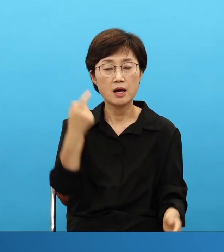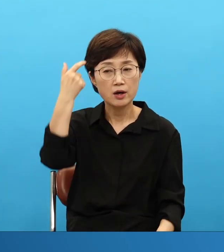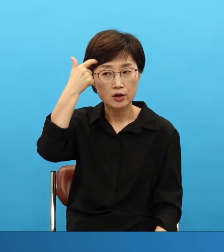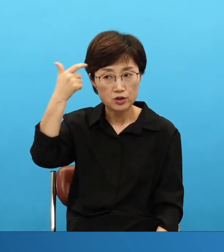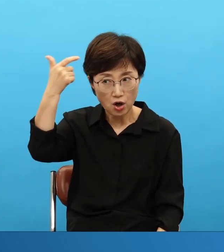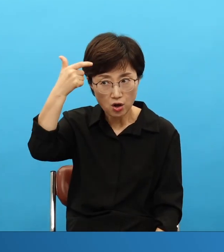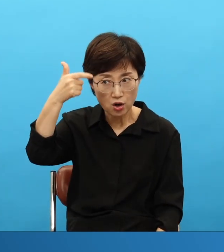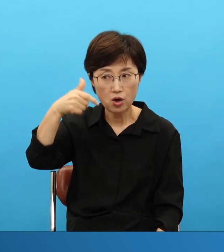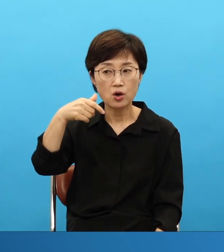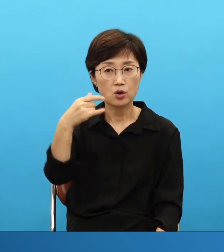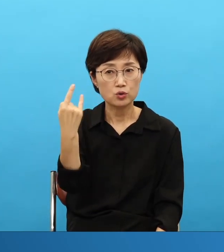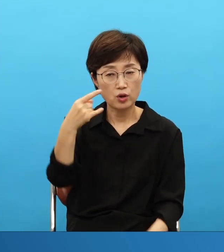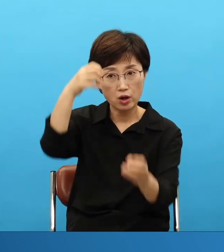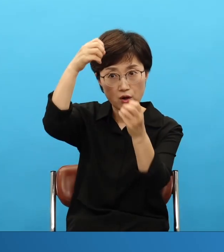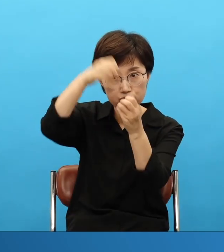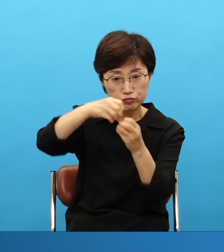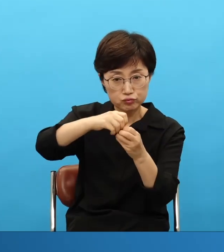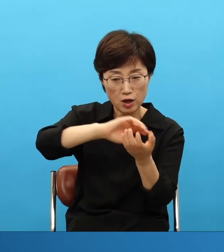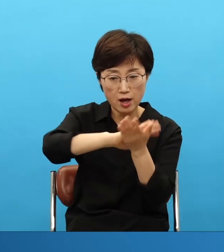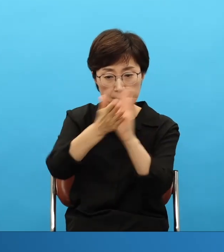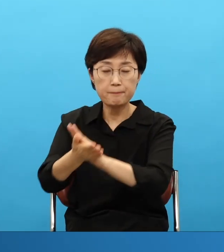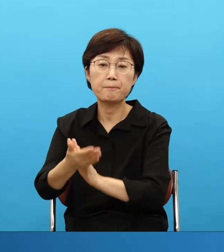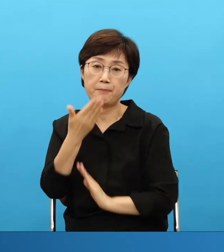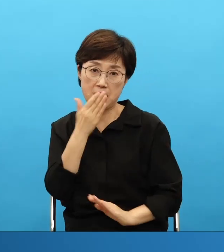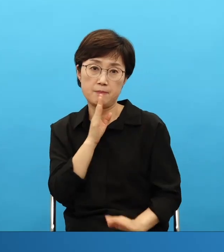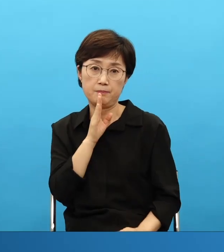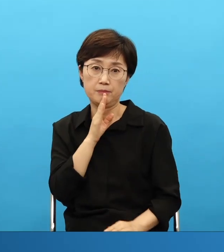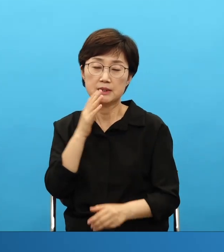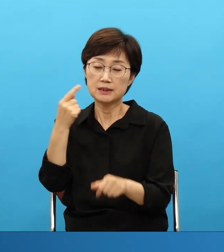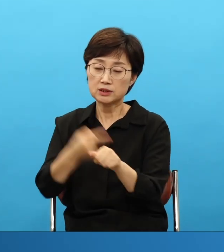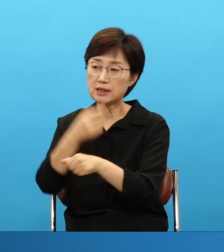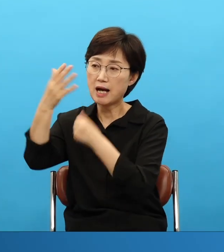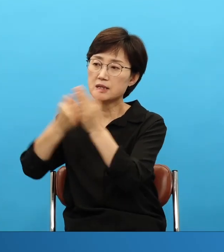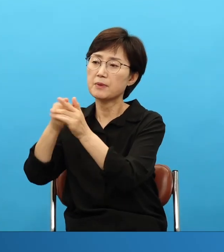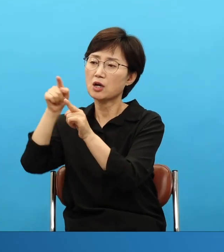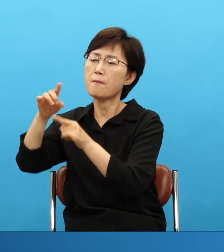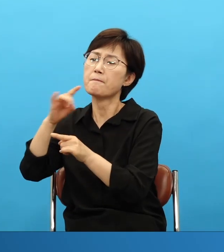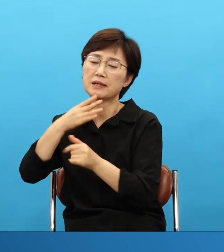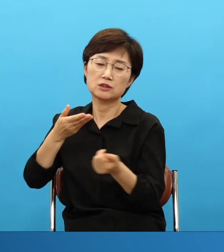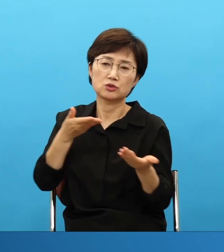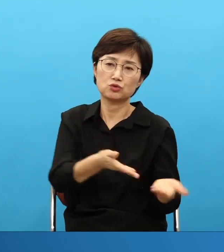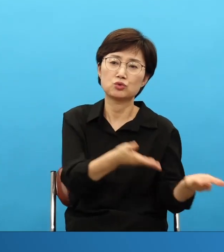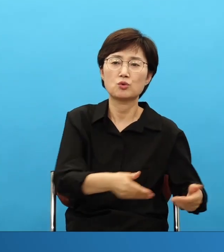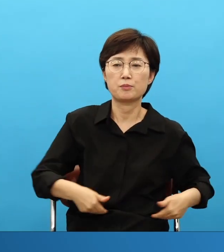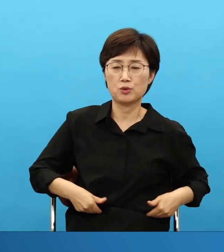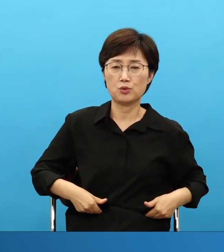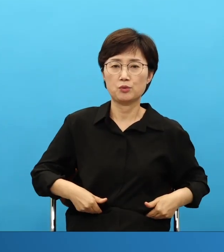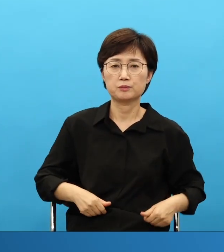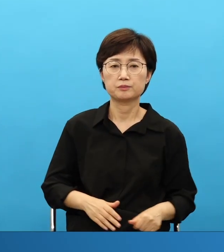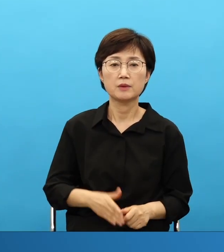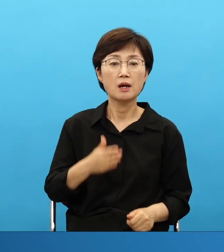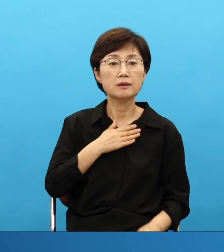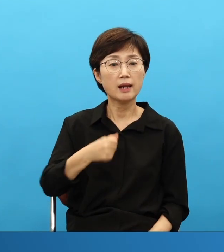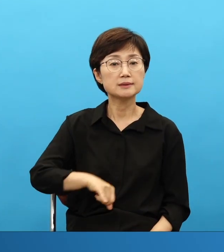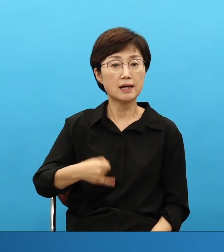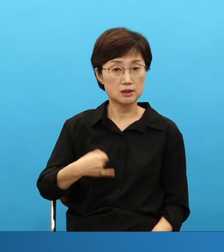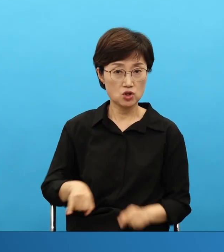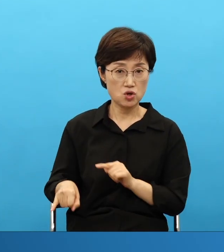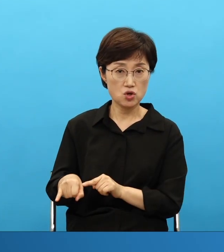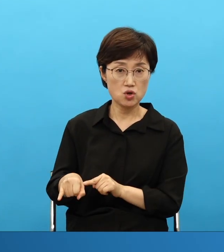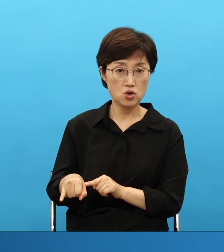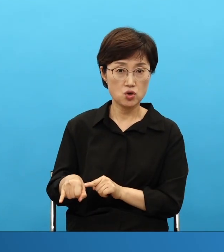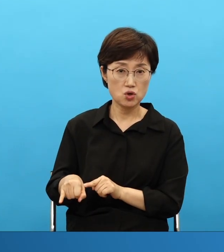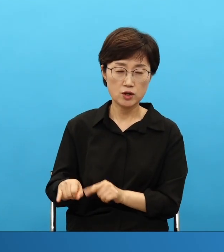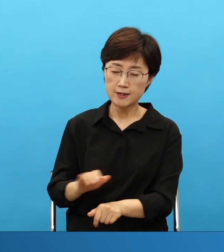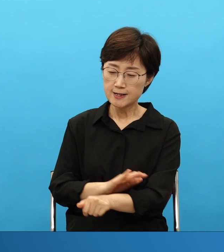유전자까지 연결되기 때문에 반드시 하나님의 것을 전달해야 한다고 강조했습니다 그 우리 아이를 시